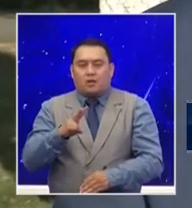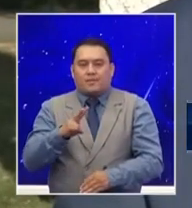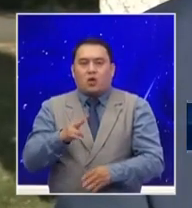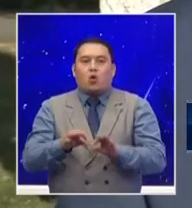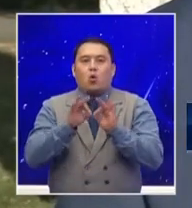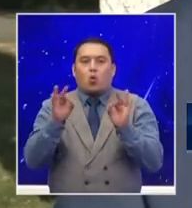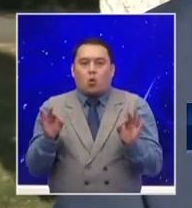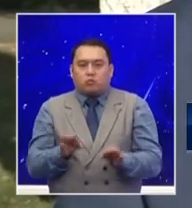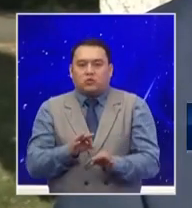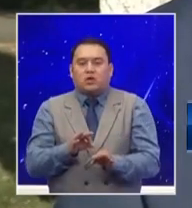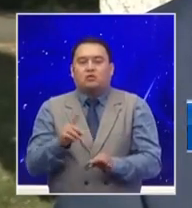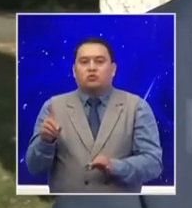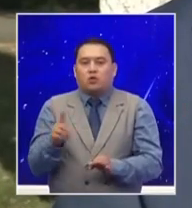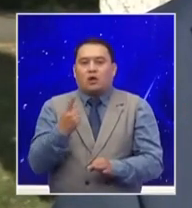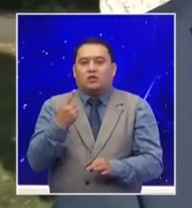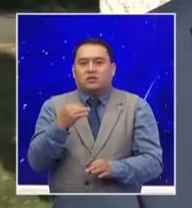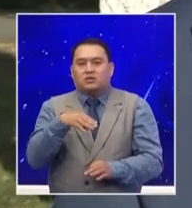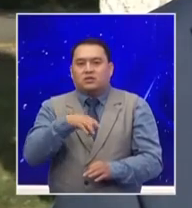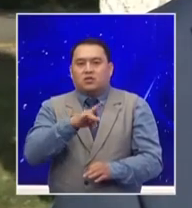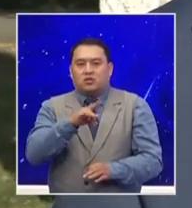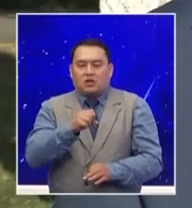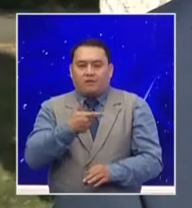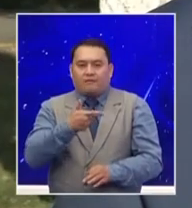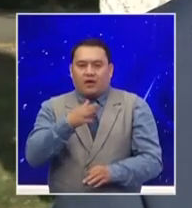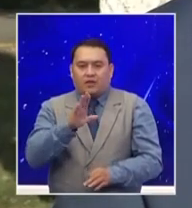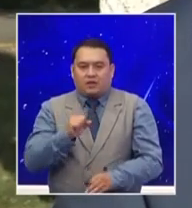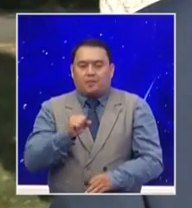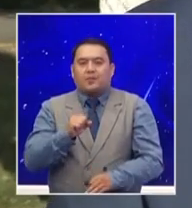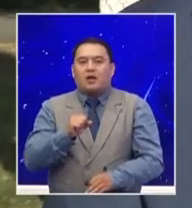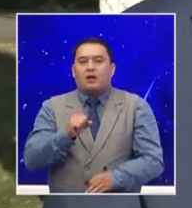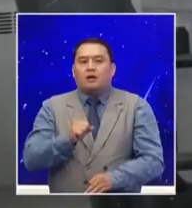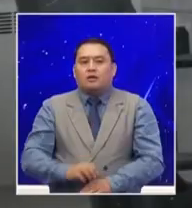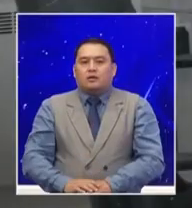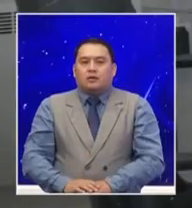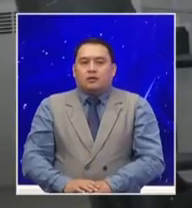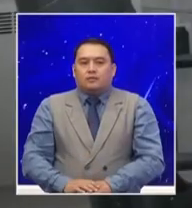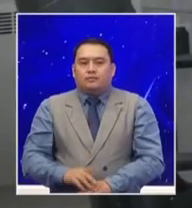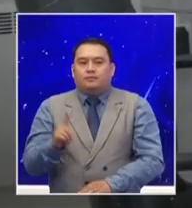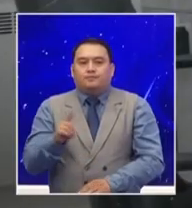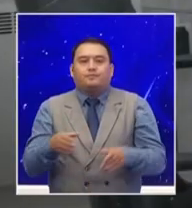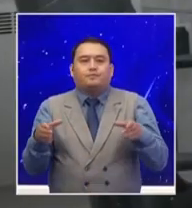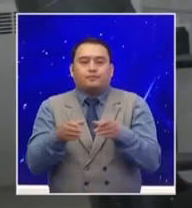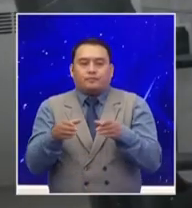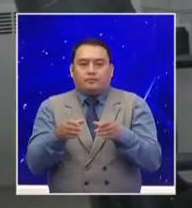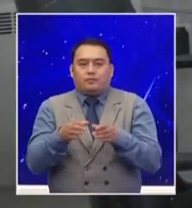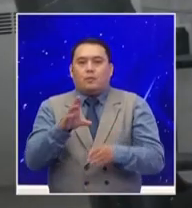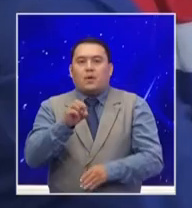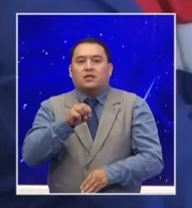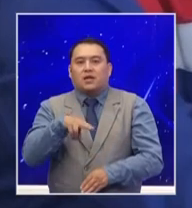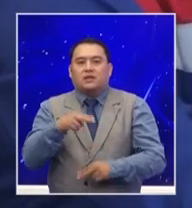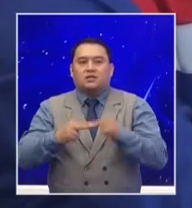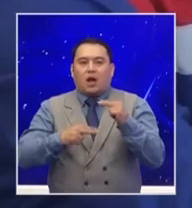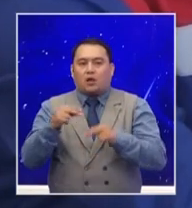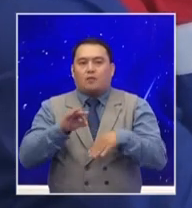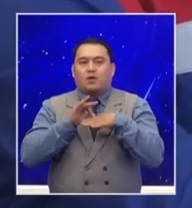общая годовая мощность составляет 1,4 киловатт-часа электроэнергии. Отметим, компания «Технобазальт» уже ведет